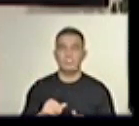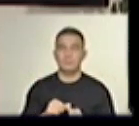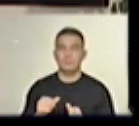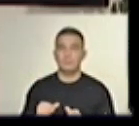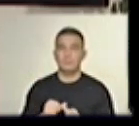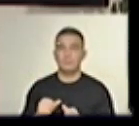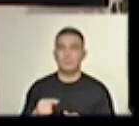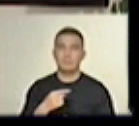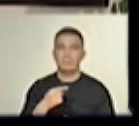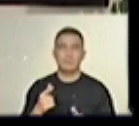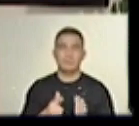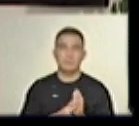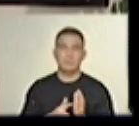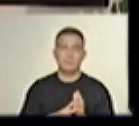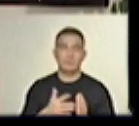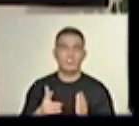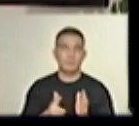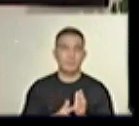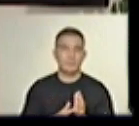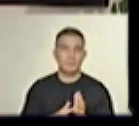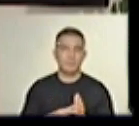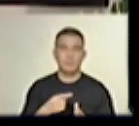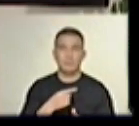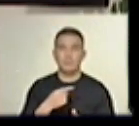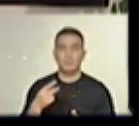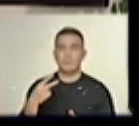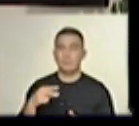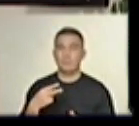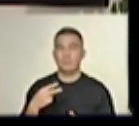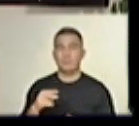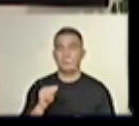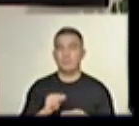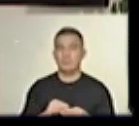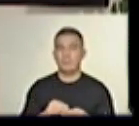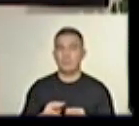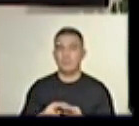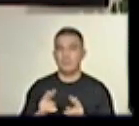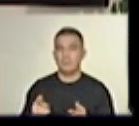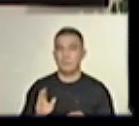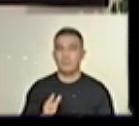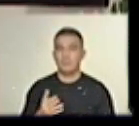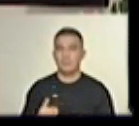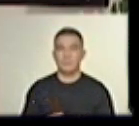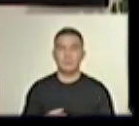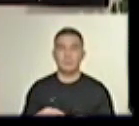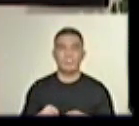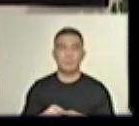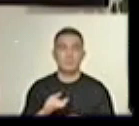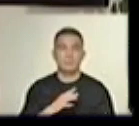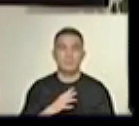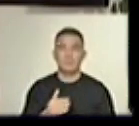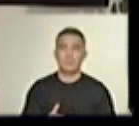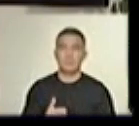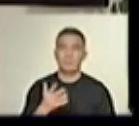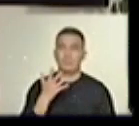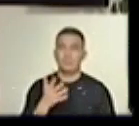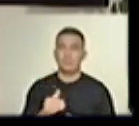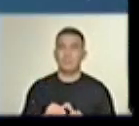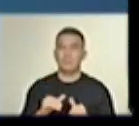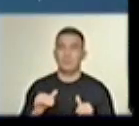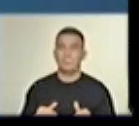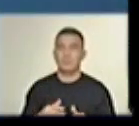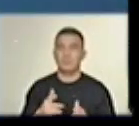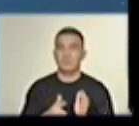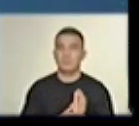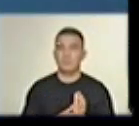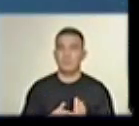Minus 7 ning moduli 7 ga teng. Minus 20 ning moduli 20 ga teng. Shunday ekan 5 ko'paytiruv 7.